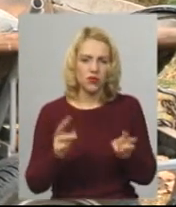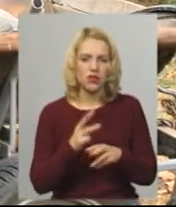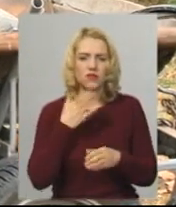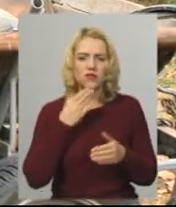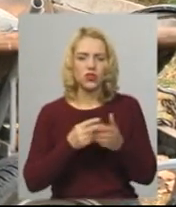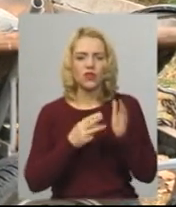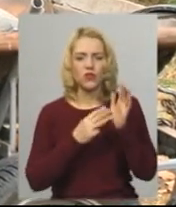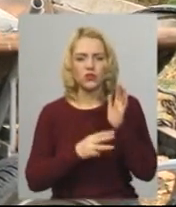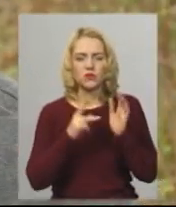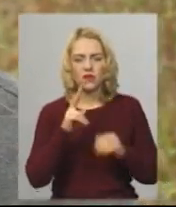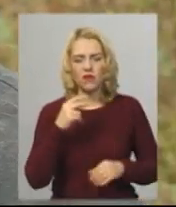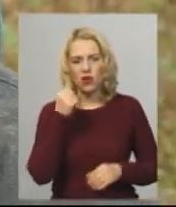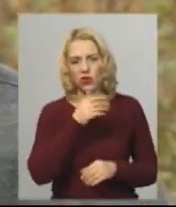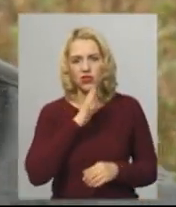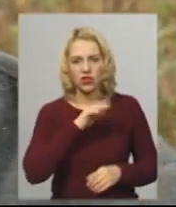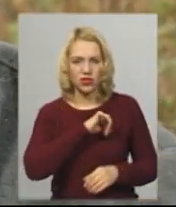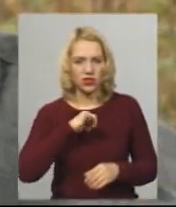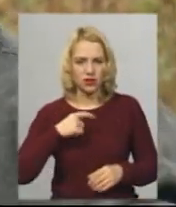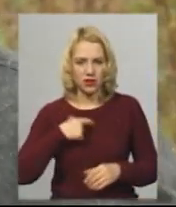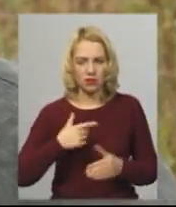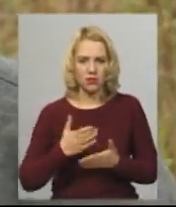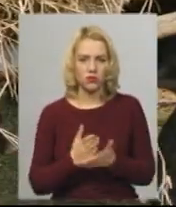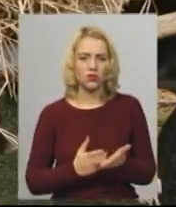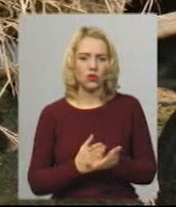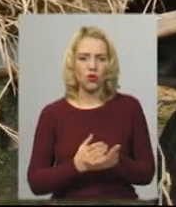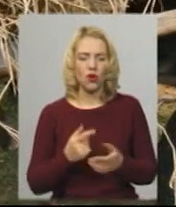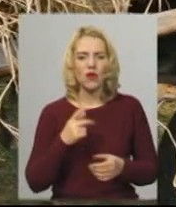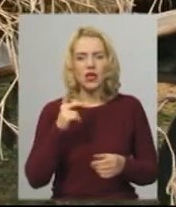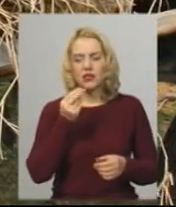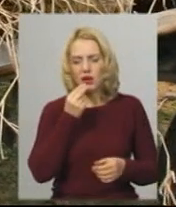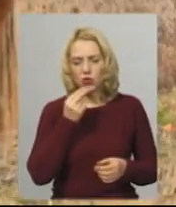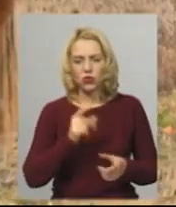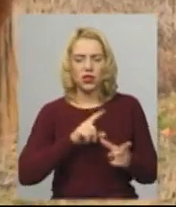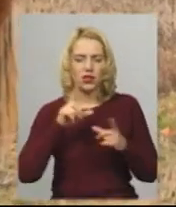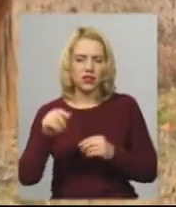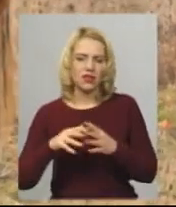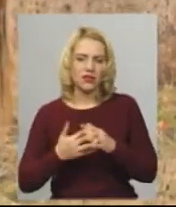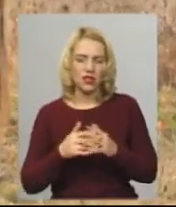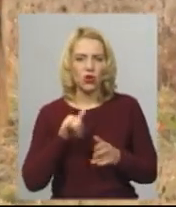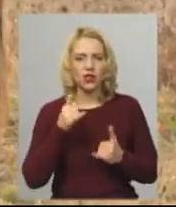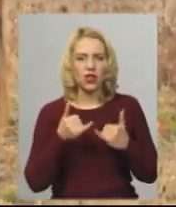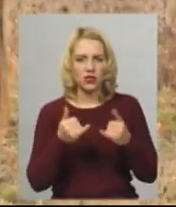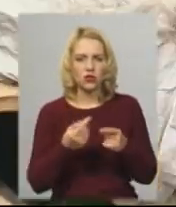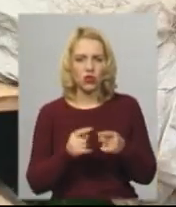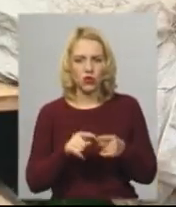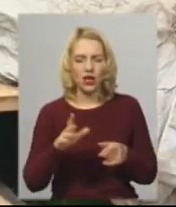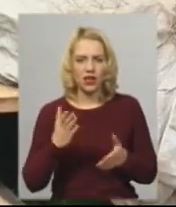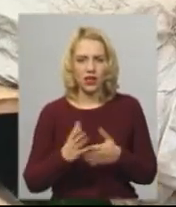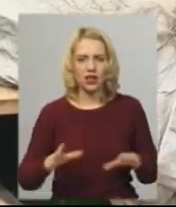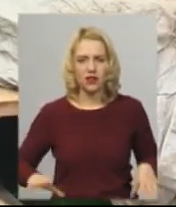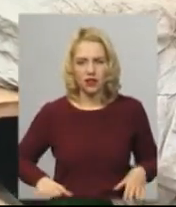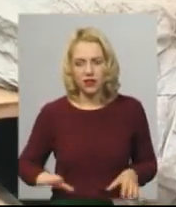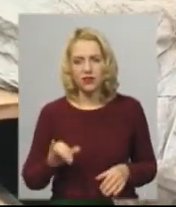жінка сама собі дає раду. За продуктами їздить за кілька кілометрів до магазину у село Поляна. Для цього у неї є віз та кінь каштан. Дітей нема, померли